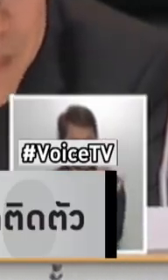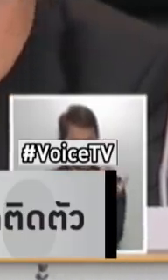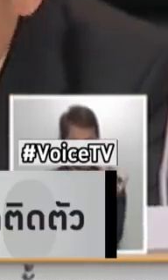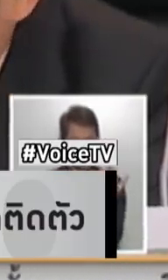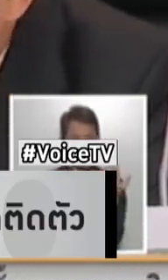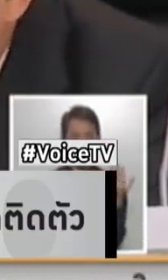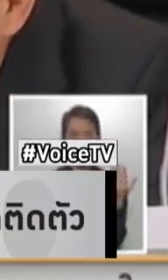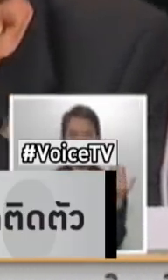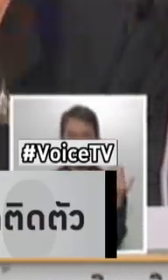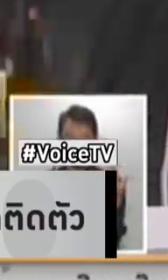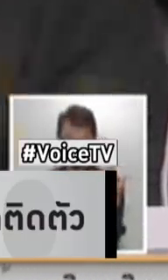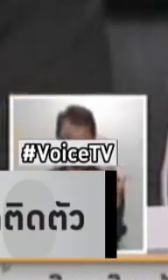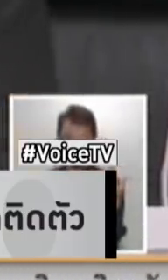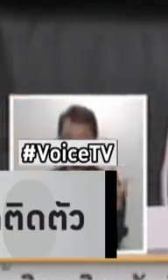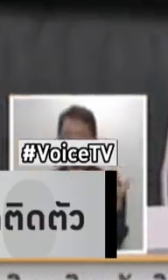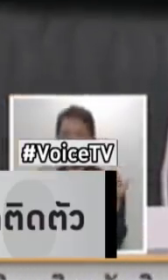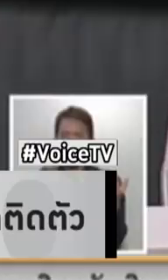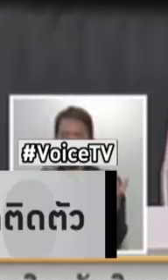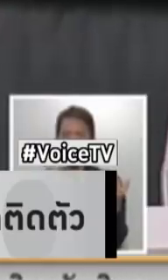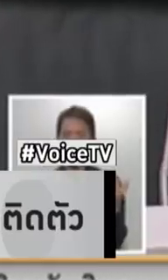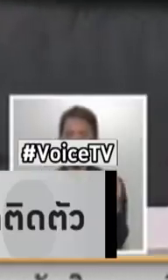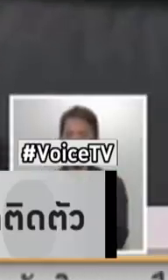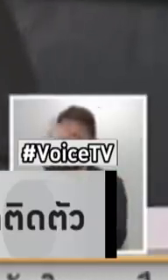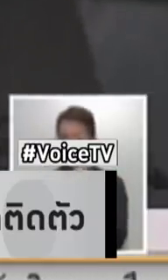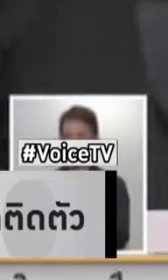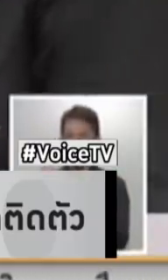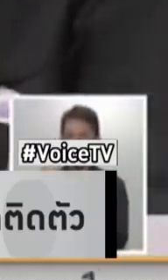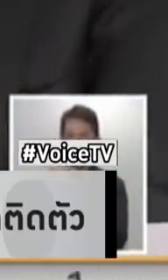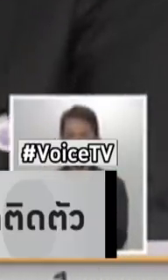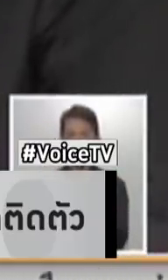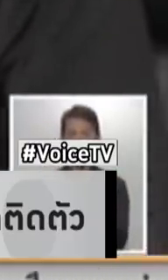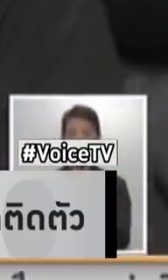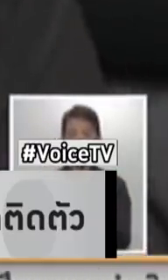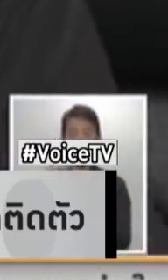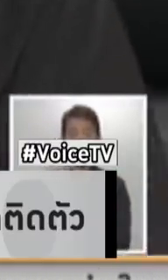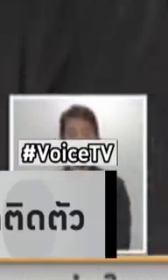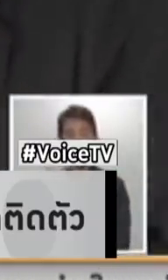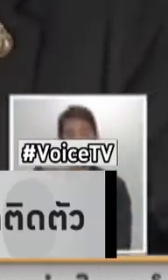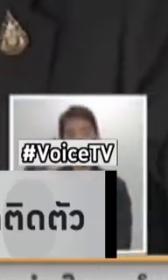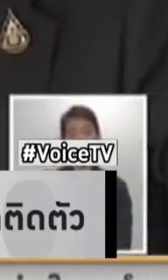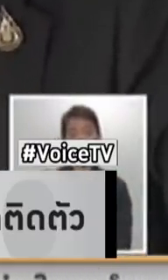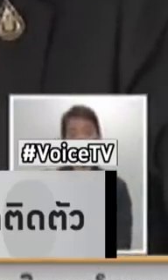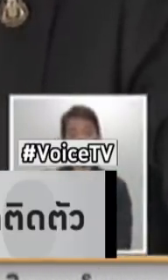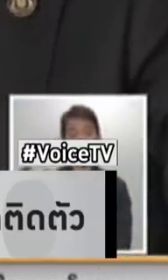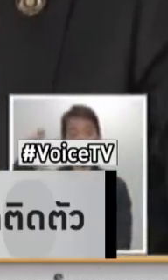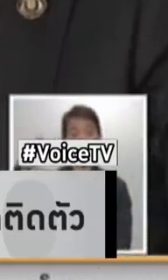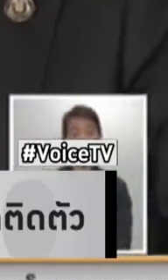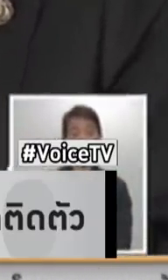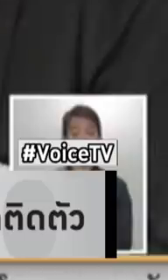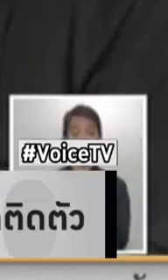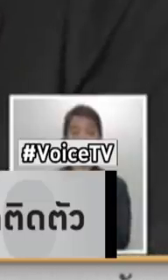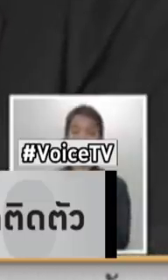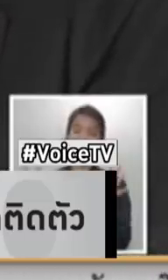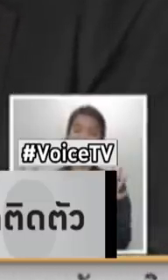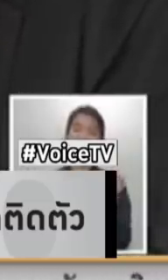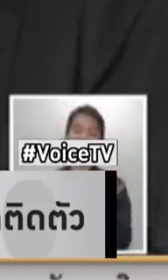งกลับแล้วก็รัฐบาลเขานะหมายถึงว่าดังนั้นศาลออสเตรเลียแต่ว่าศาลออสเตรเลียเสนอให้อยู่จนวาระการพยานครบ4ปีท้าย